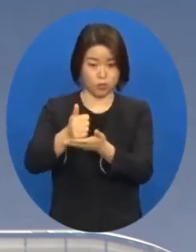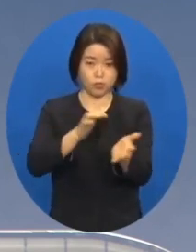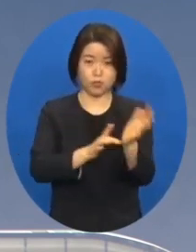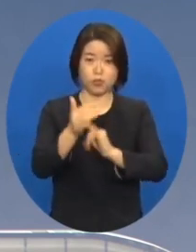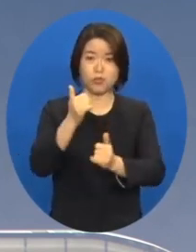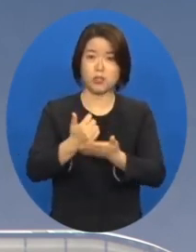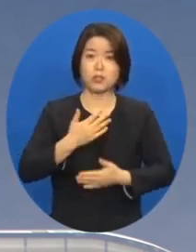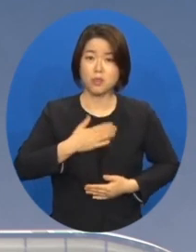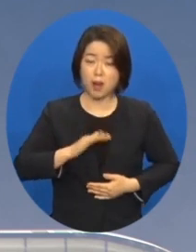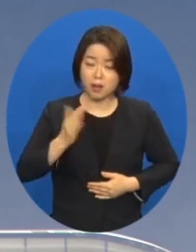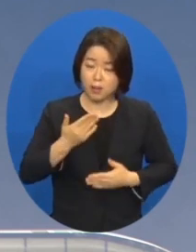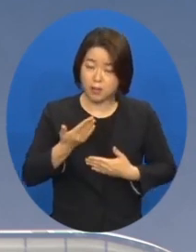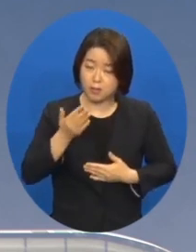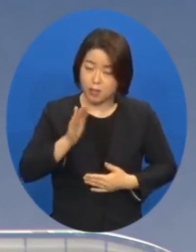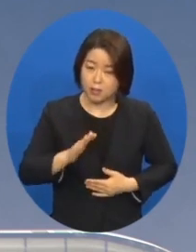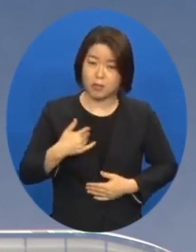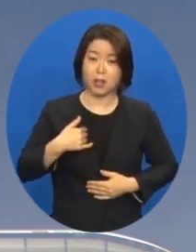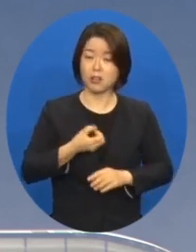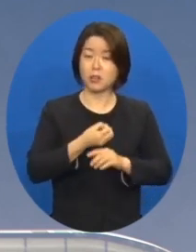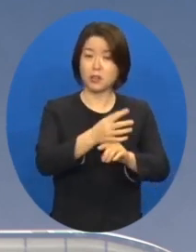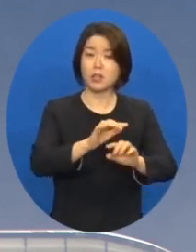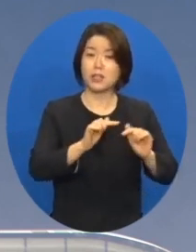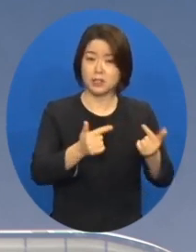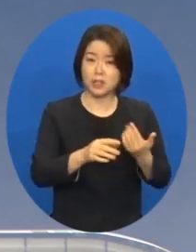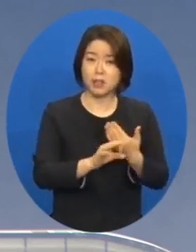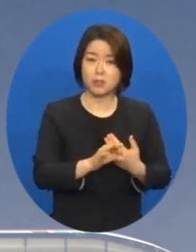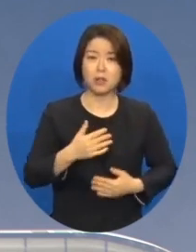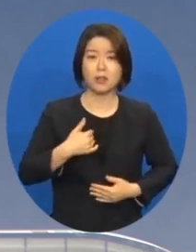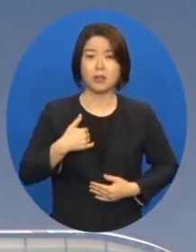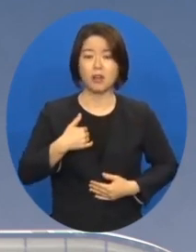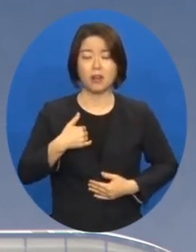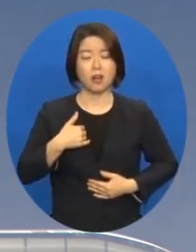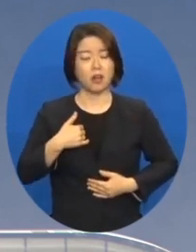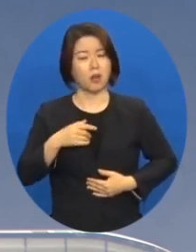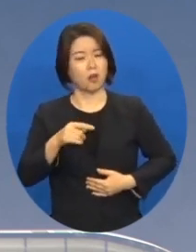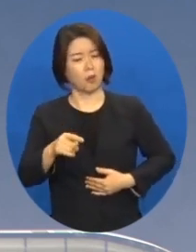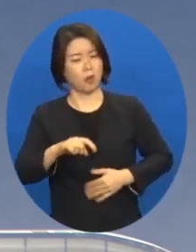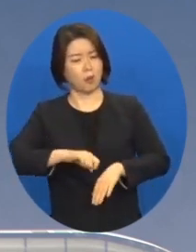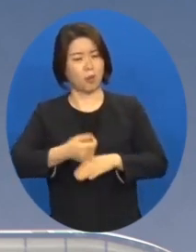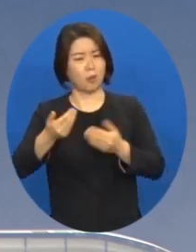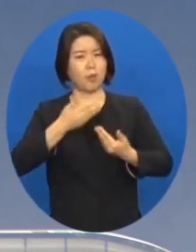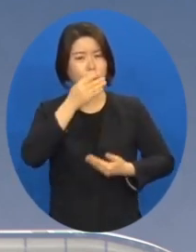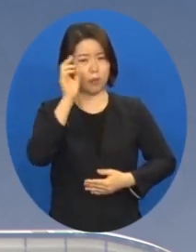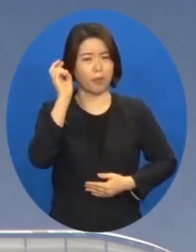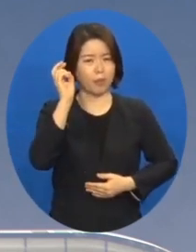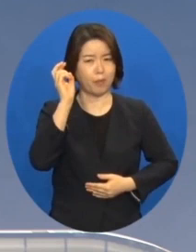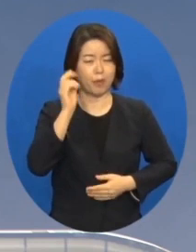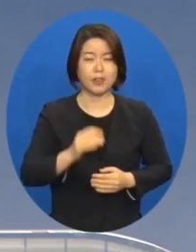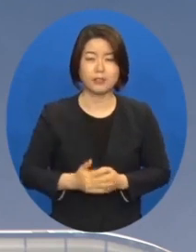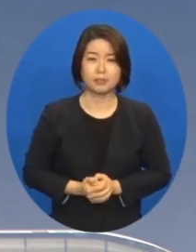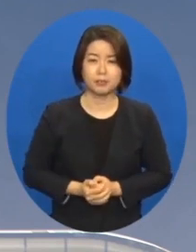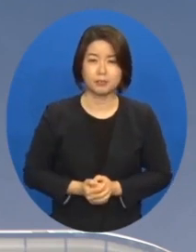그것을 전하지 않으면 내게 화가 있을 것이라고 생각을 했던 겁니다. 자,